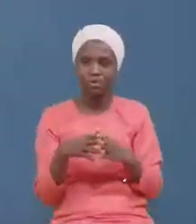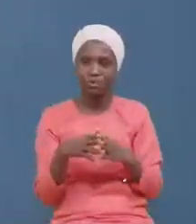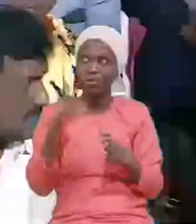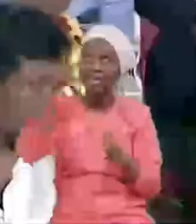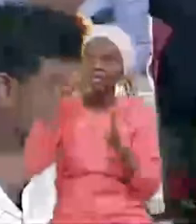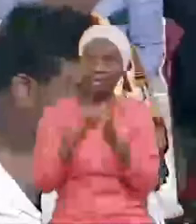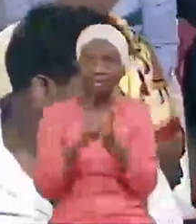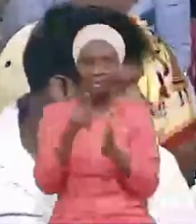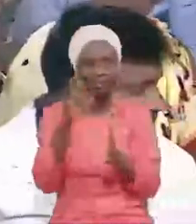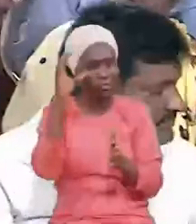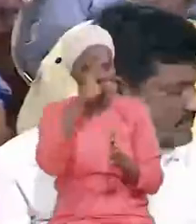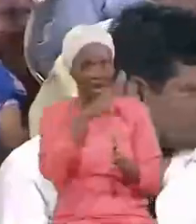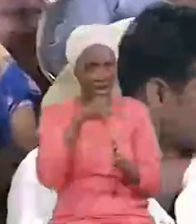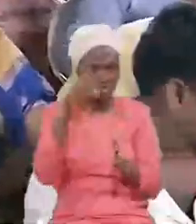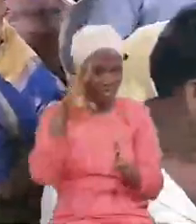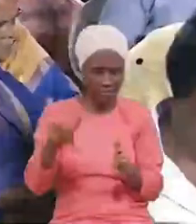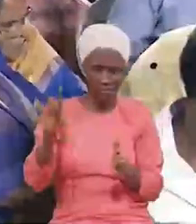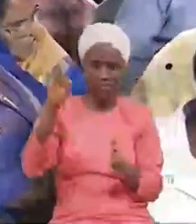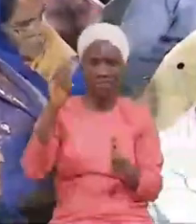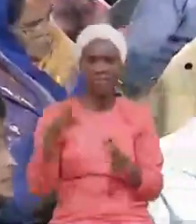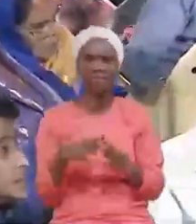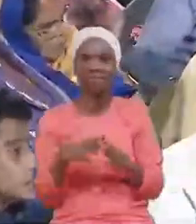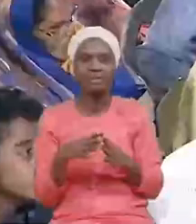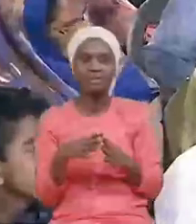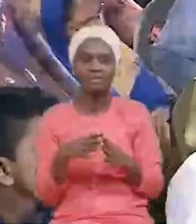cherchez et vous trouverez,